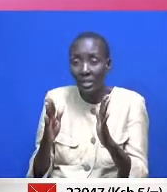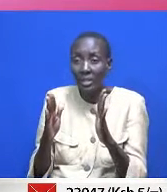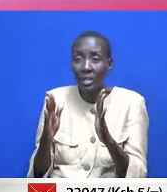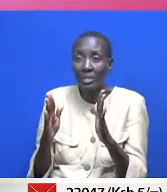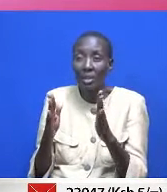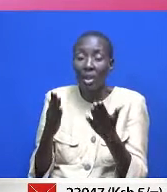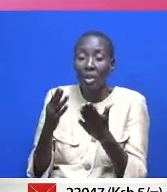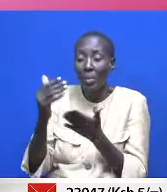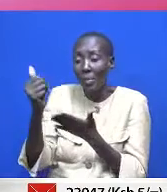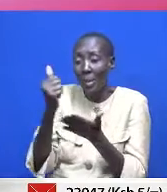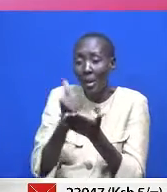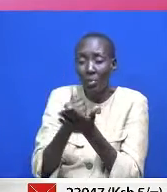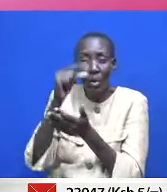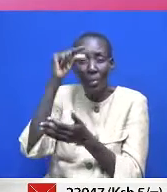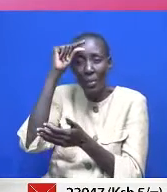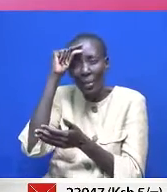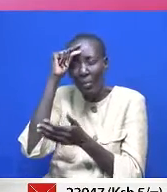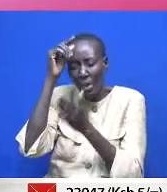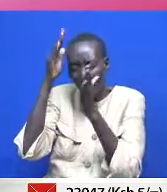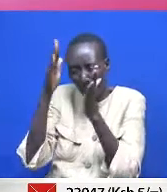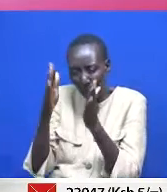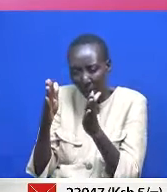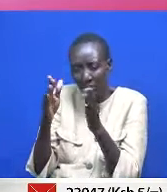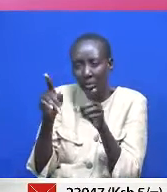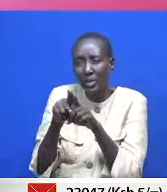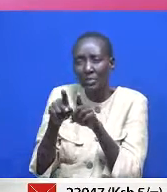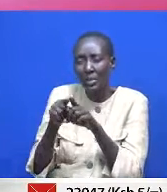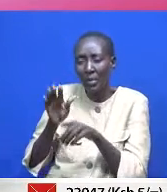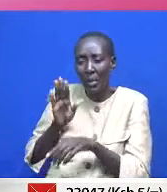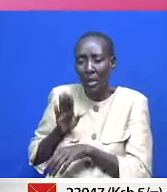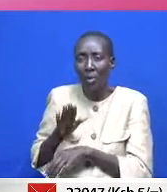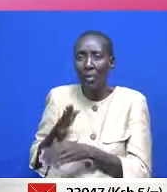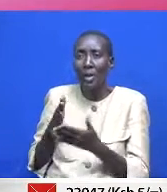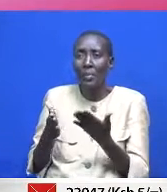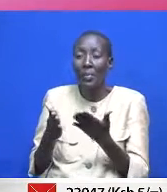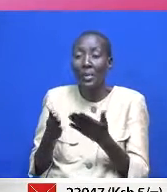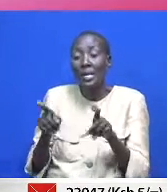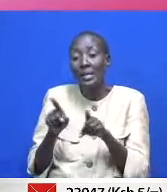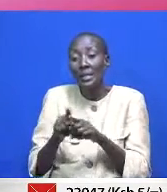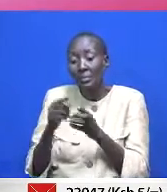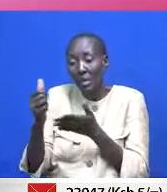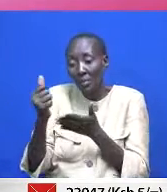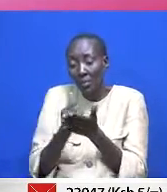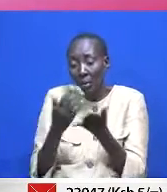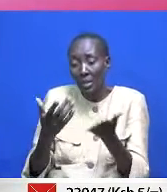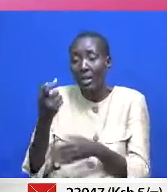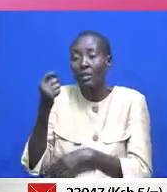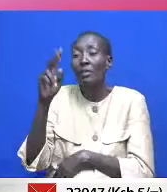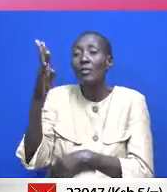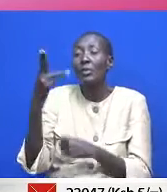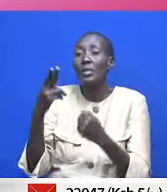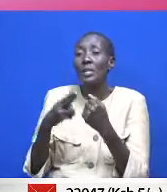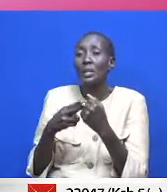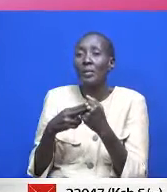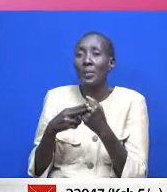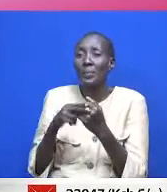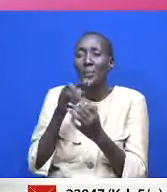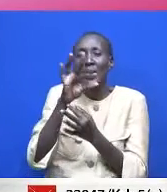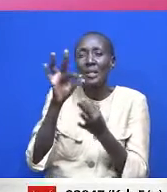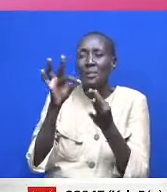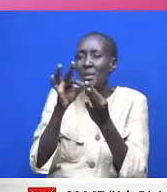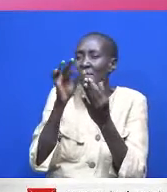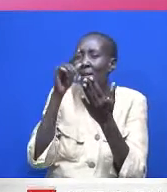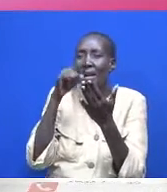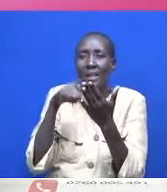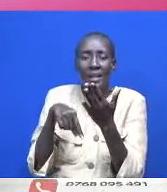ameajiriwa na serikali, awe kama mtu kama wewe hata mama ameajiriwa na hii kampuni ya TV47, haswa ni jambo gani ama nini